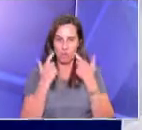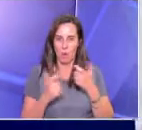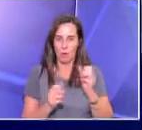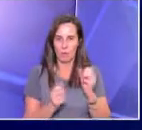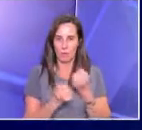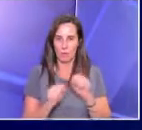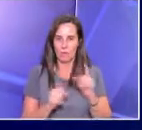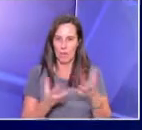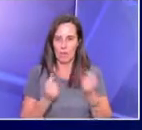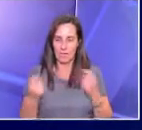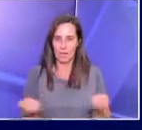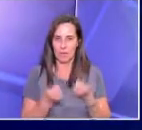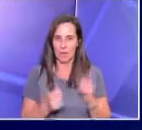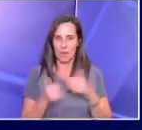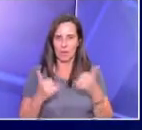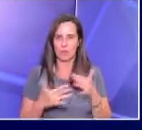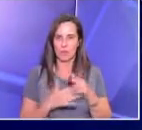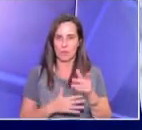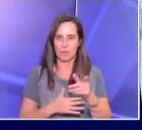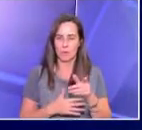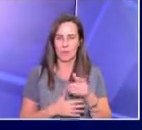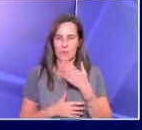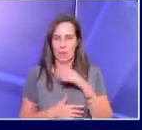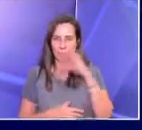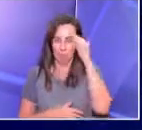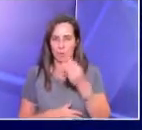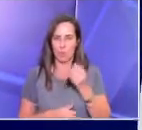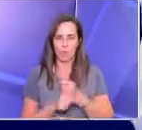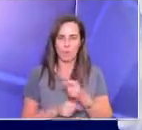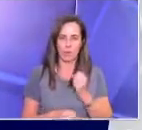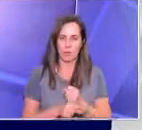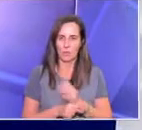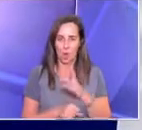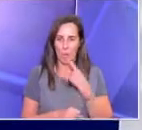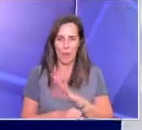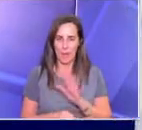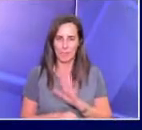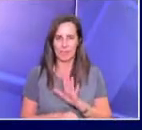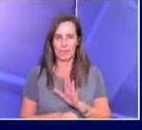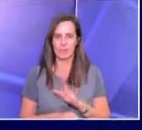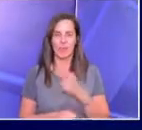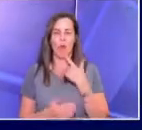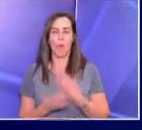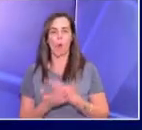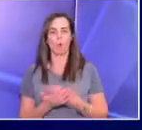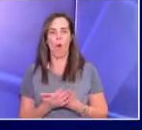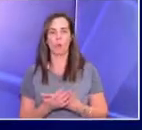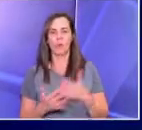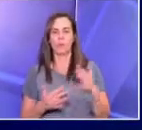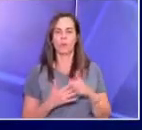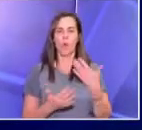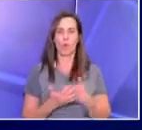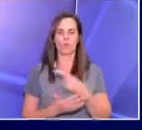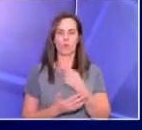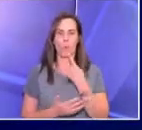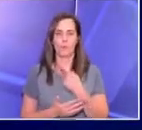אתה צריכה לקחת את הקמפיין הזה, לא עכשיו לבדוק אם ישראל זינגר הוא בחור טוב או לא, אם הוא עשה דבר כזה. לא מדבר על הרמה הערכית, הרמה העובדתית. לבדוק את העובדות